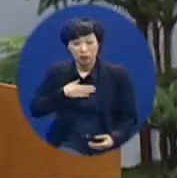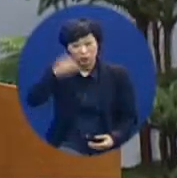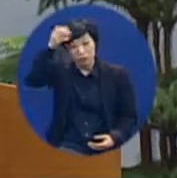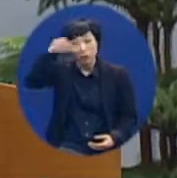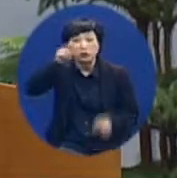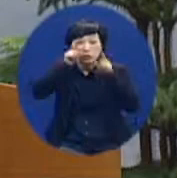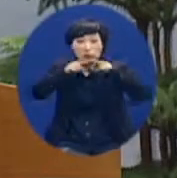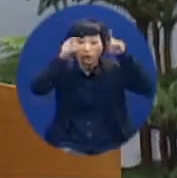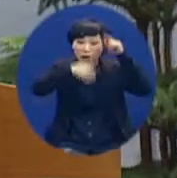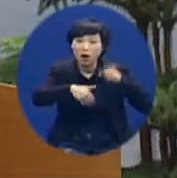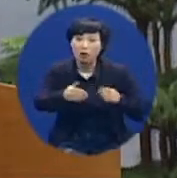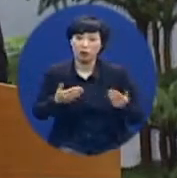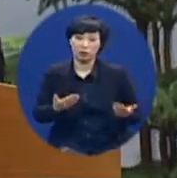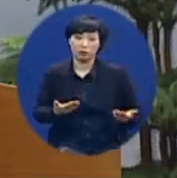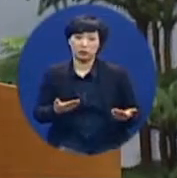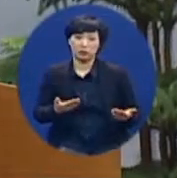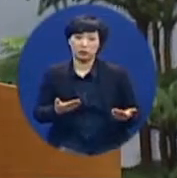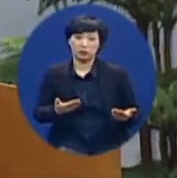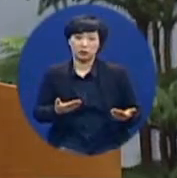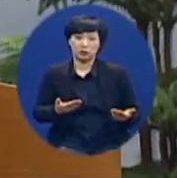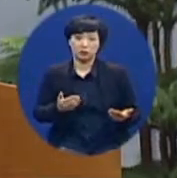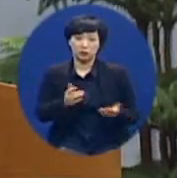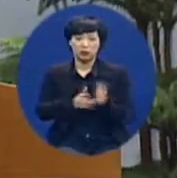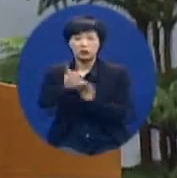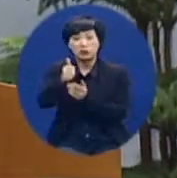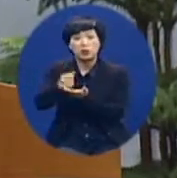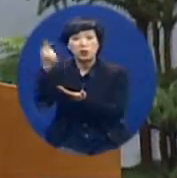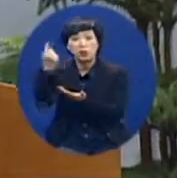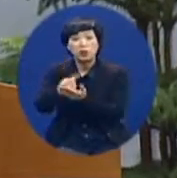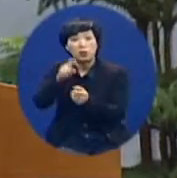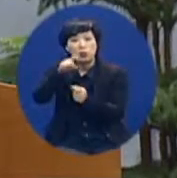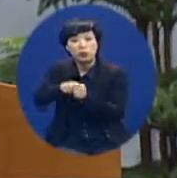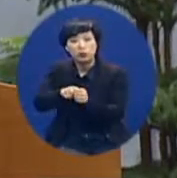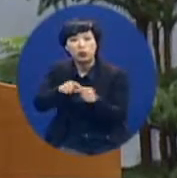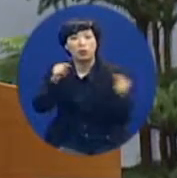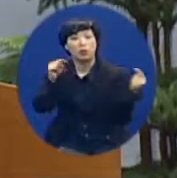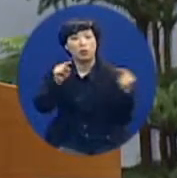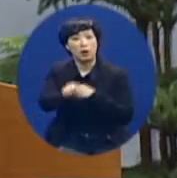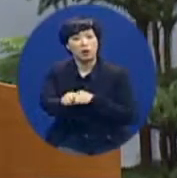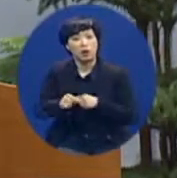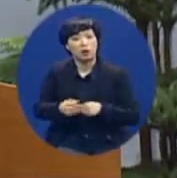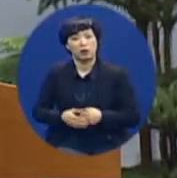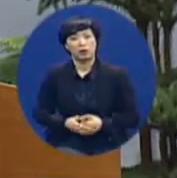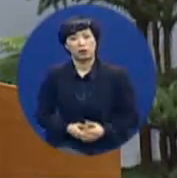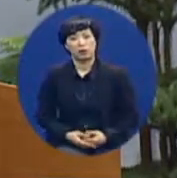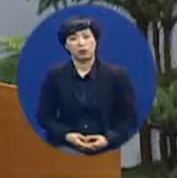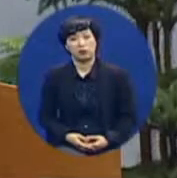지옥에 불사른다 men 예수님이 오신 목적과는 극과